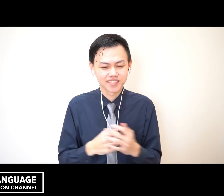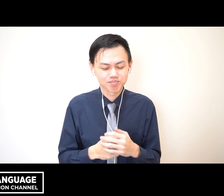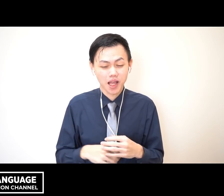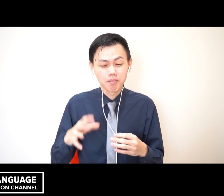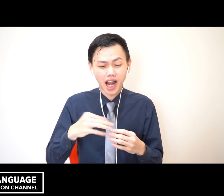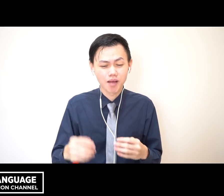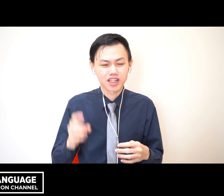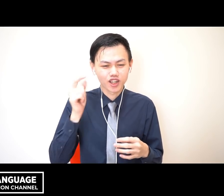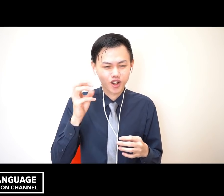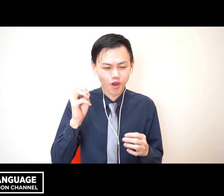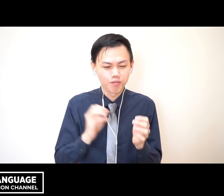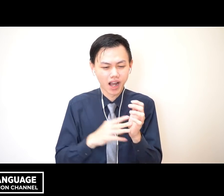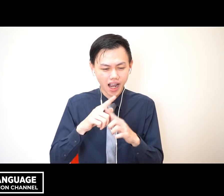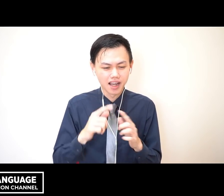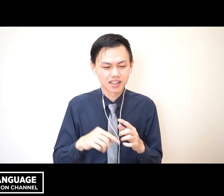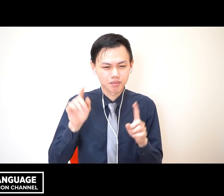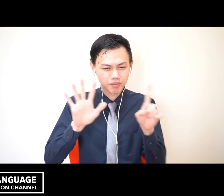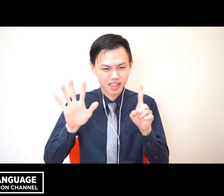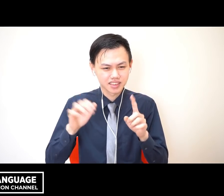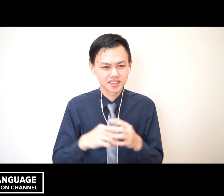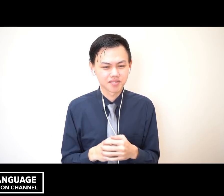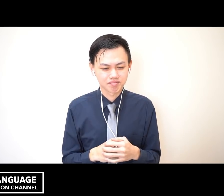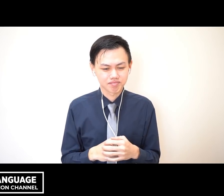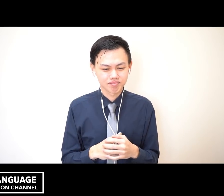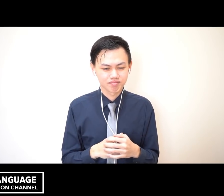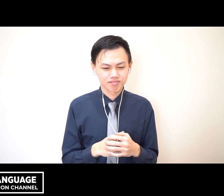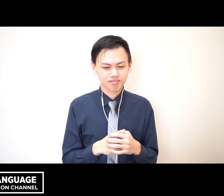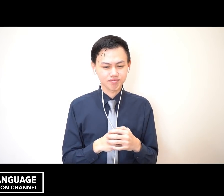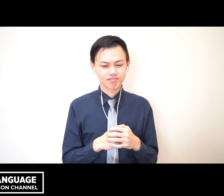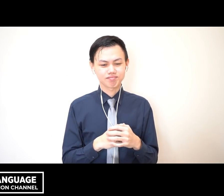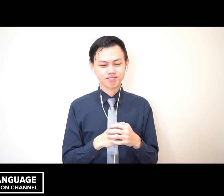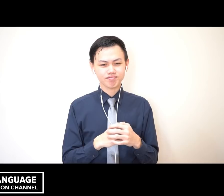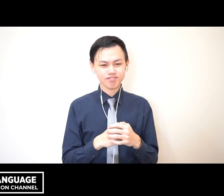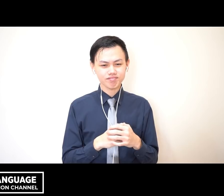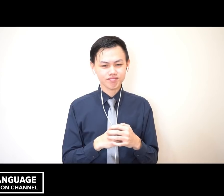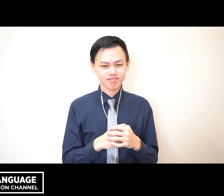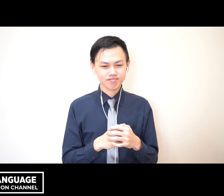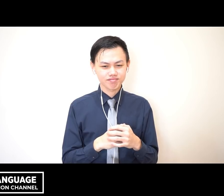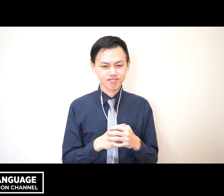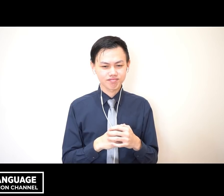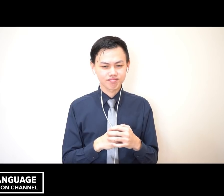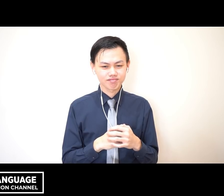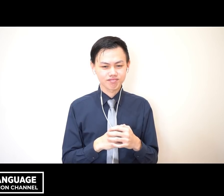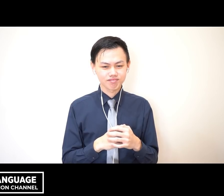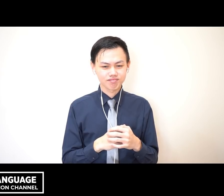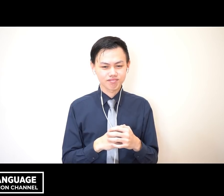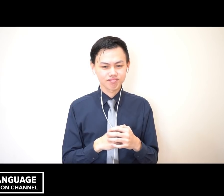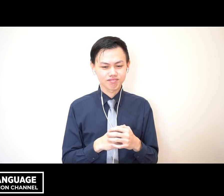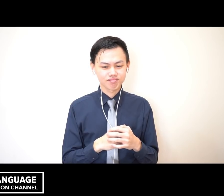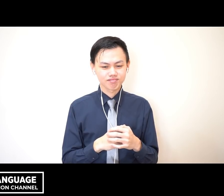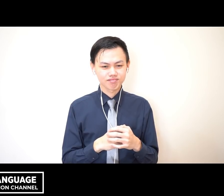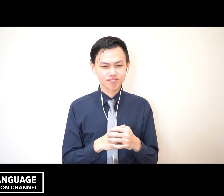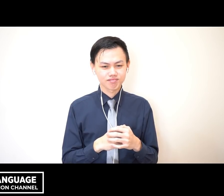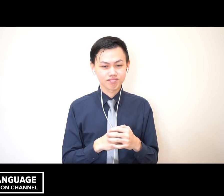begini. Kita yang kuat, saudara dan saya yang kuat, wajib menanggung